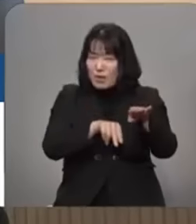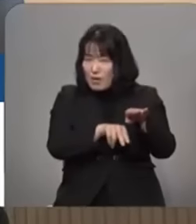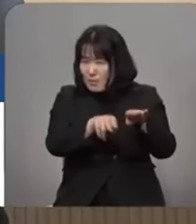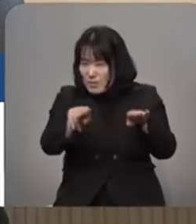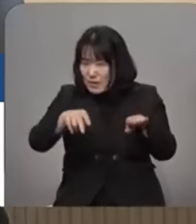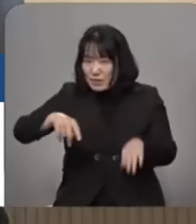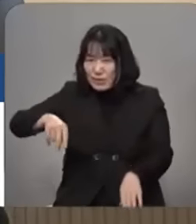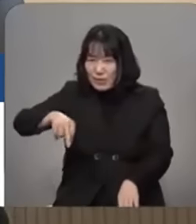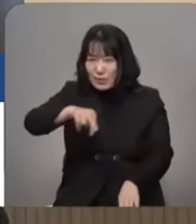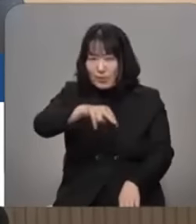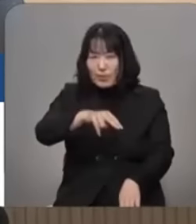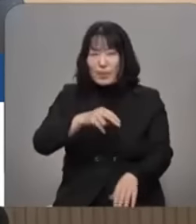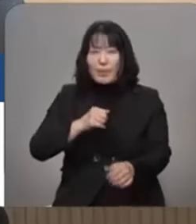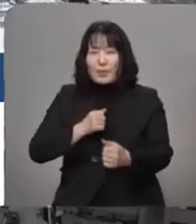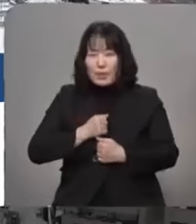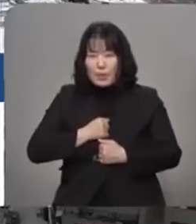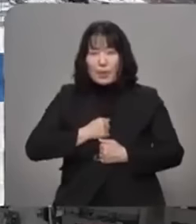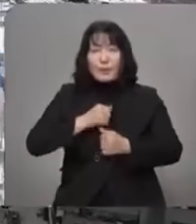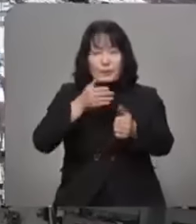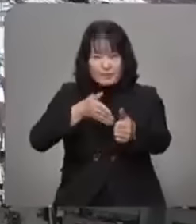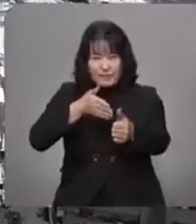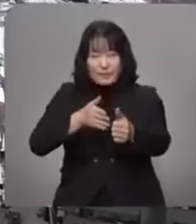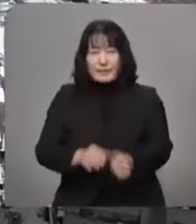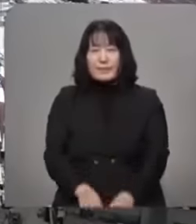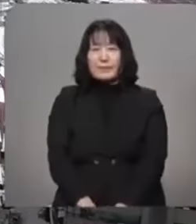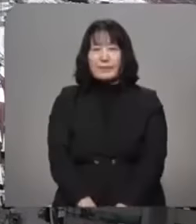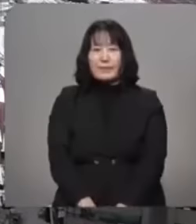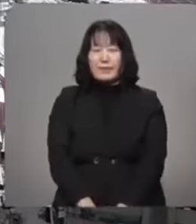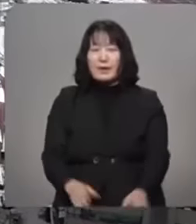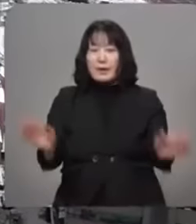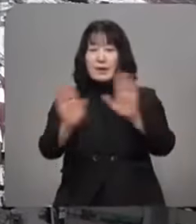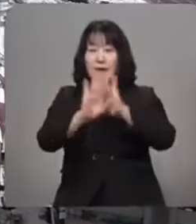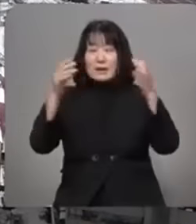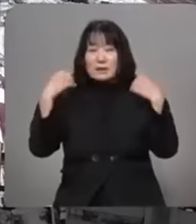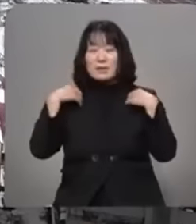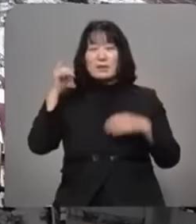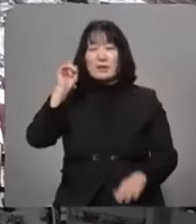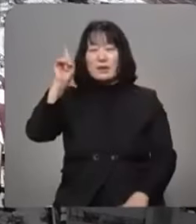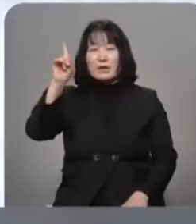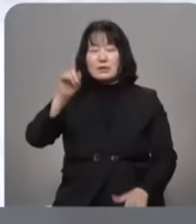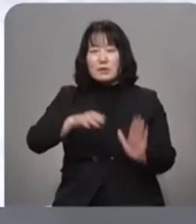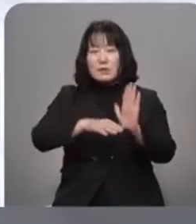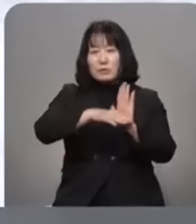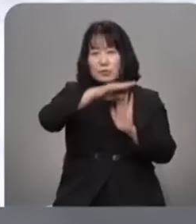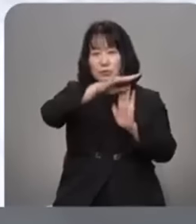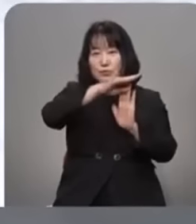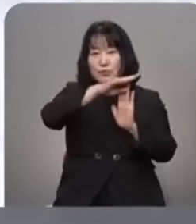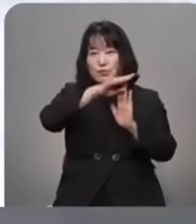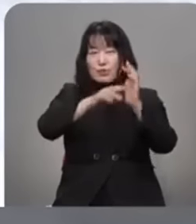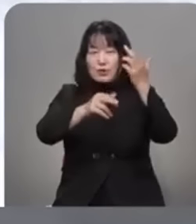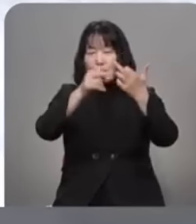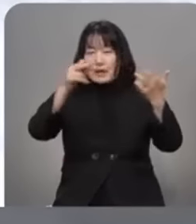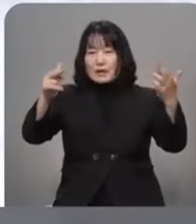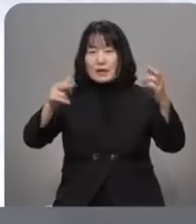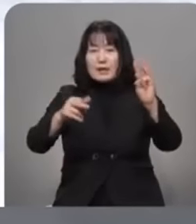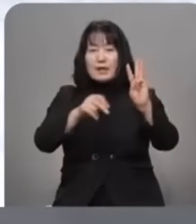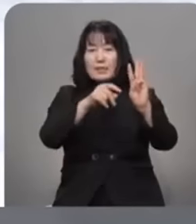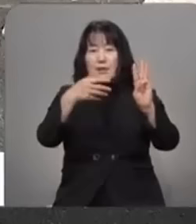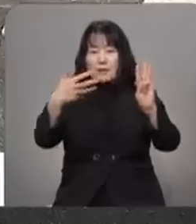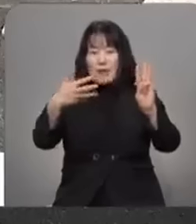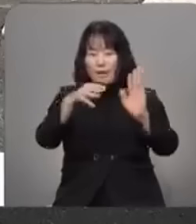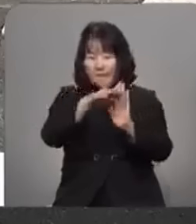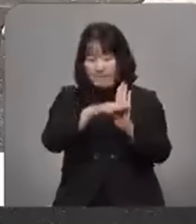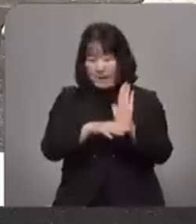가시기를 당부드리겠습니다 기상청은 내일까지 강원 북부내는 3 8cm